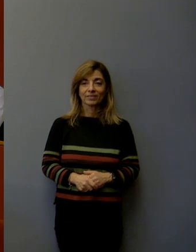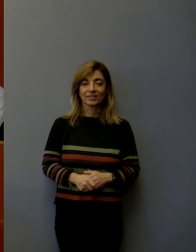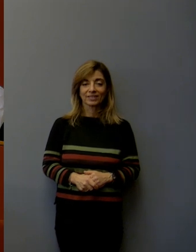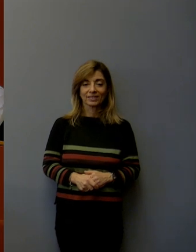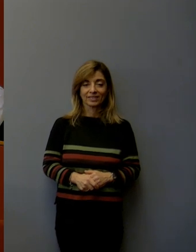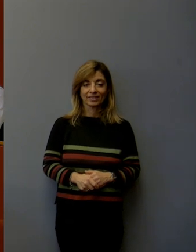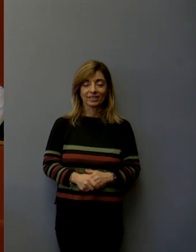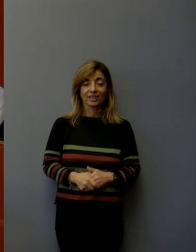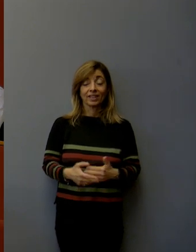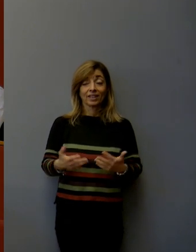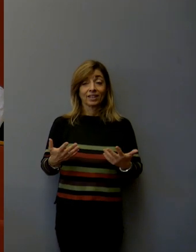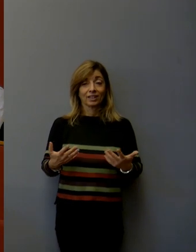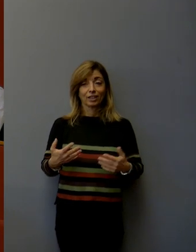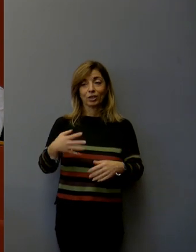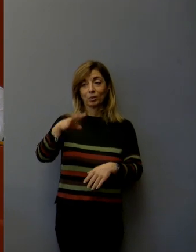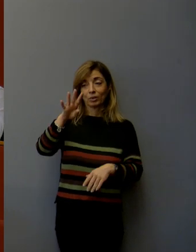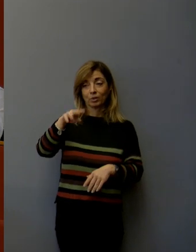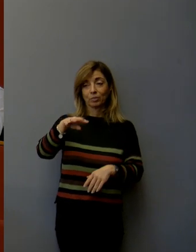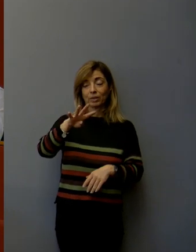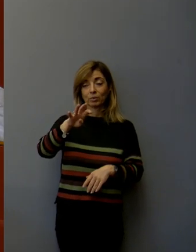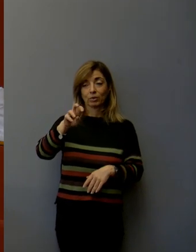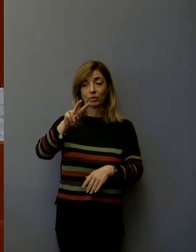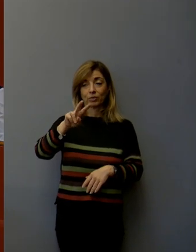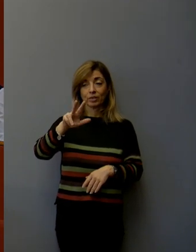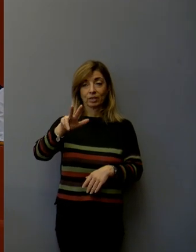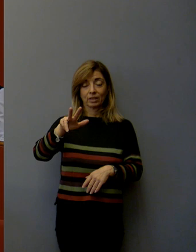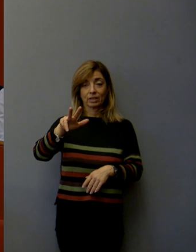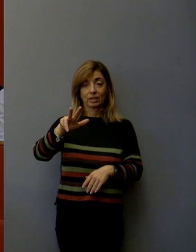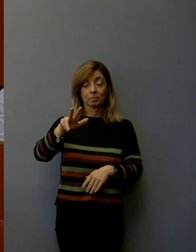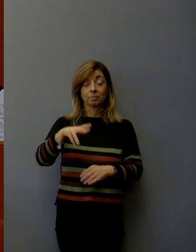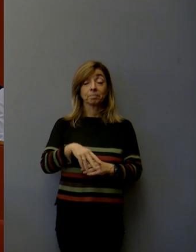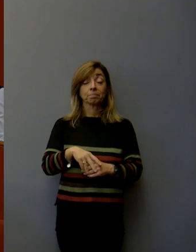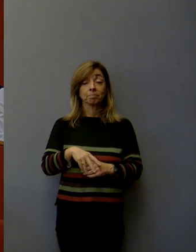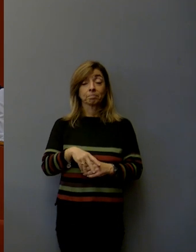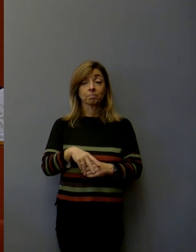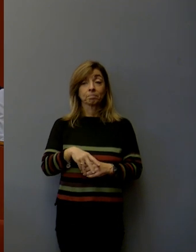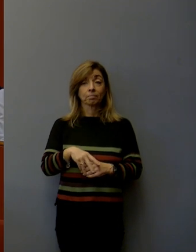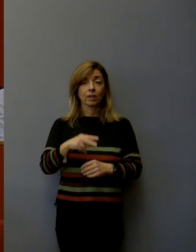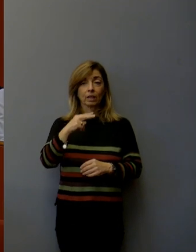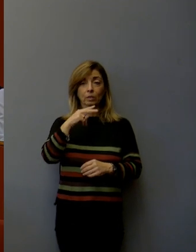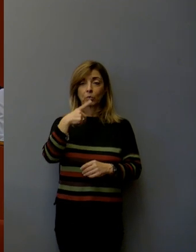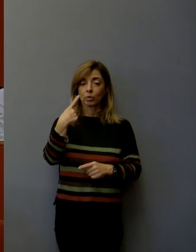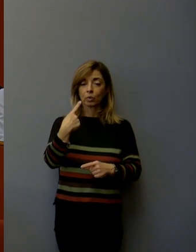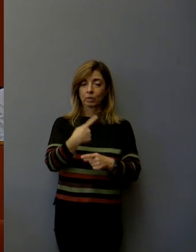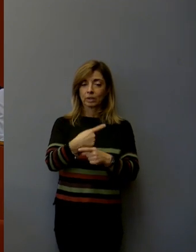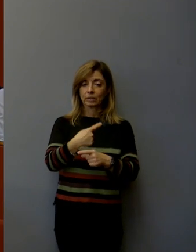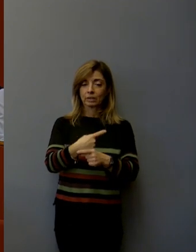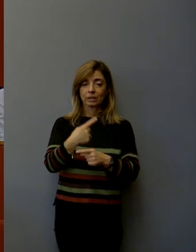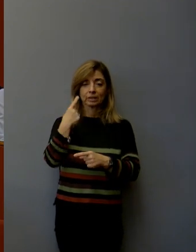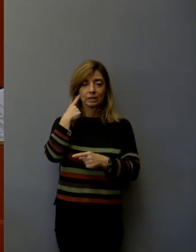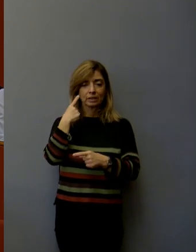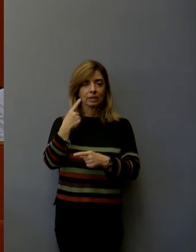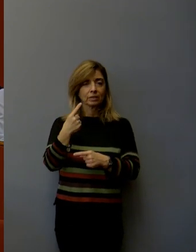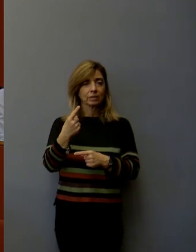Allora 4423 risponde ad un'esigenza che è sentita da moltissimi di